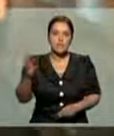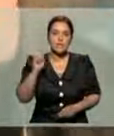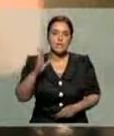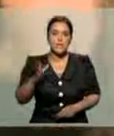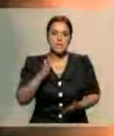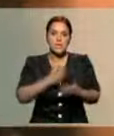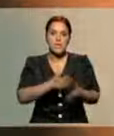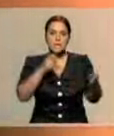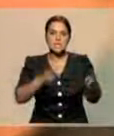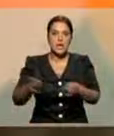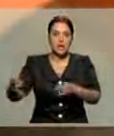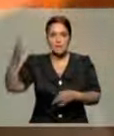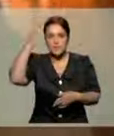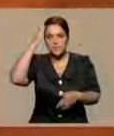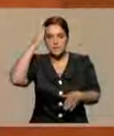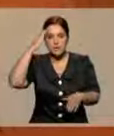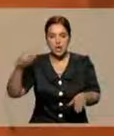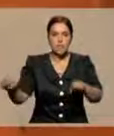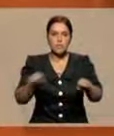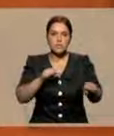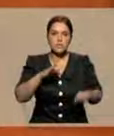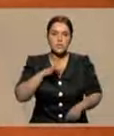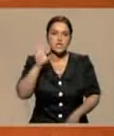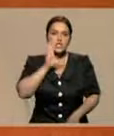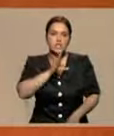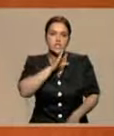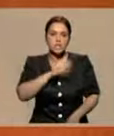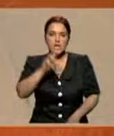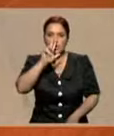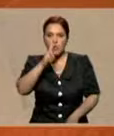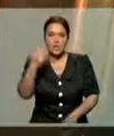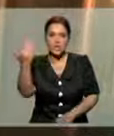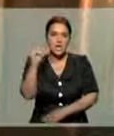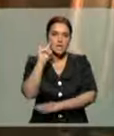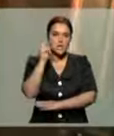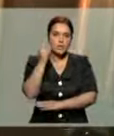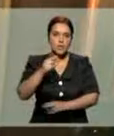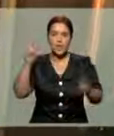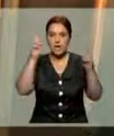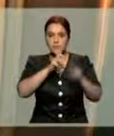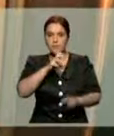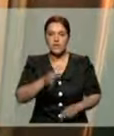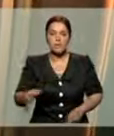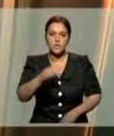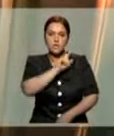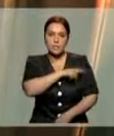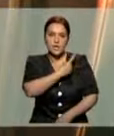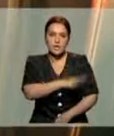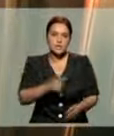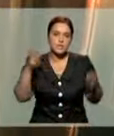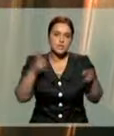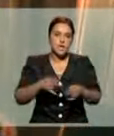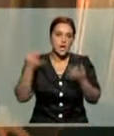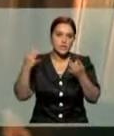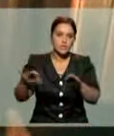между квартирами серьезные травмы, сотрясение мозга получила женщина и 3-летний ребенок. После осмотра в областной